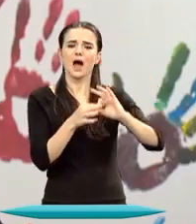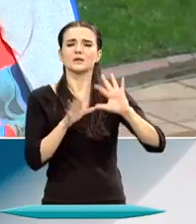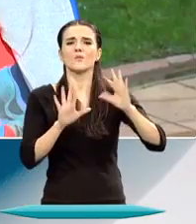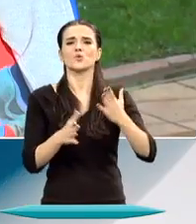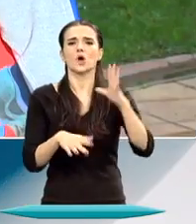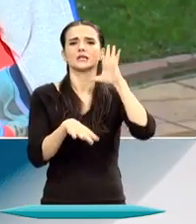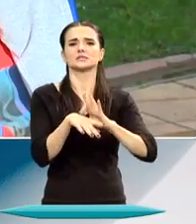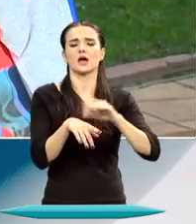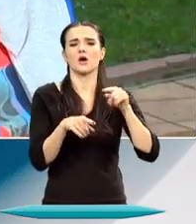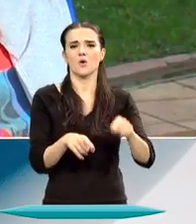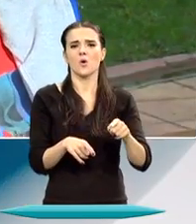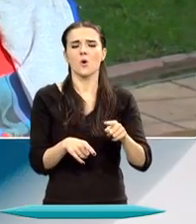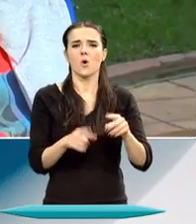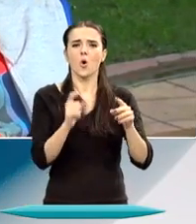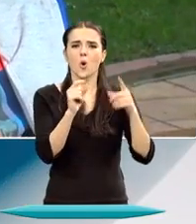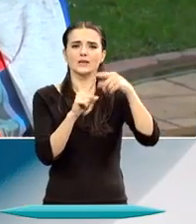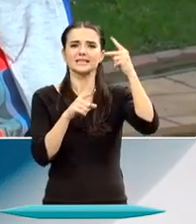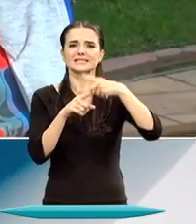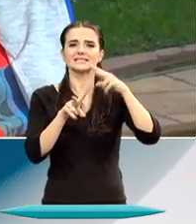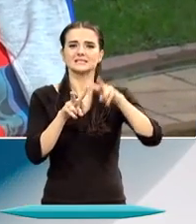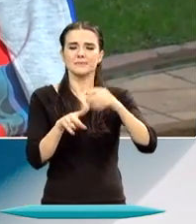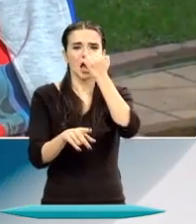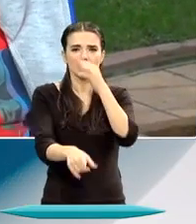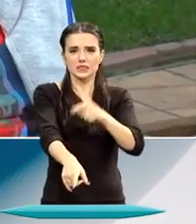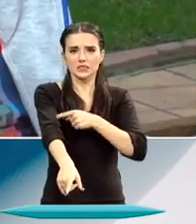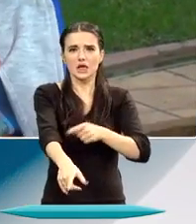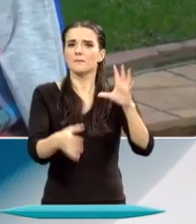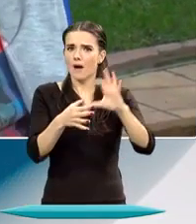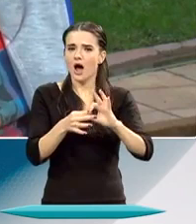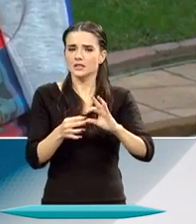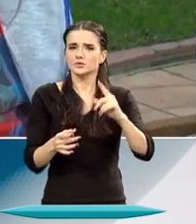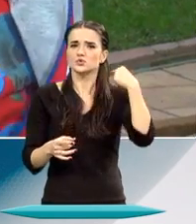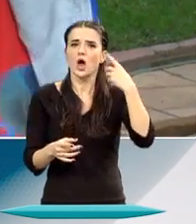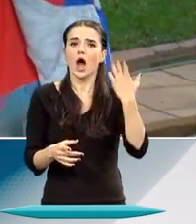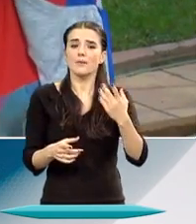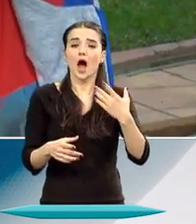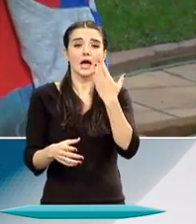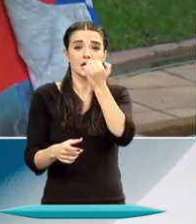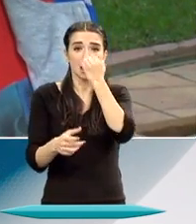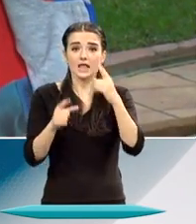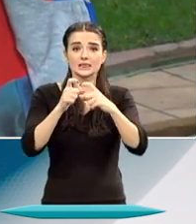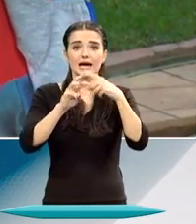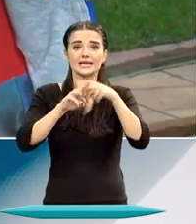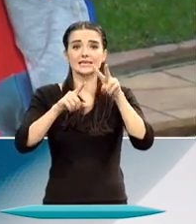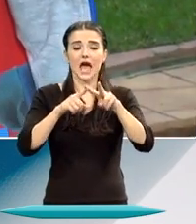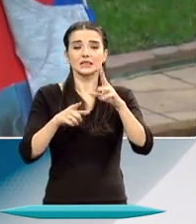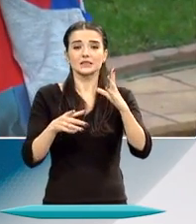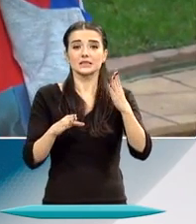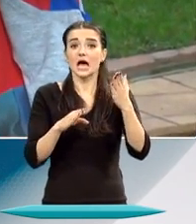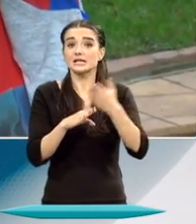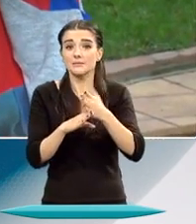arasındadır. Otizm genetik faktörlerin etkili olduğu düşünülmektedir. Ancak hangi gen ya da genlerin buna sebep olduğu